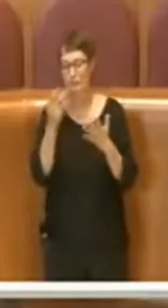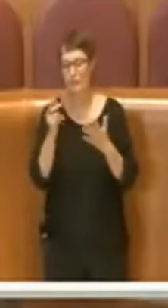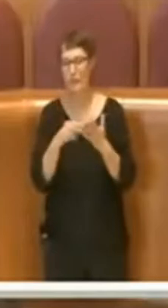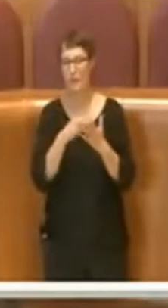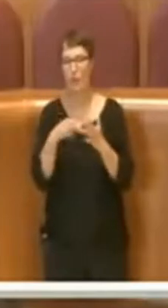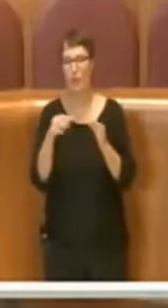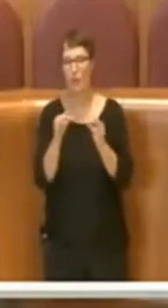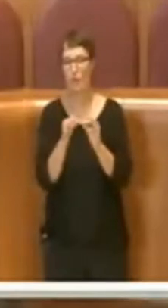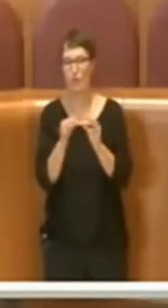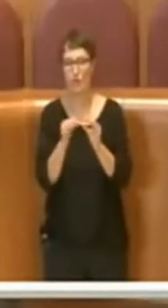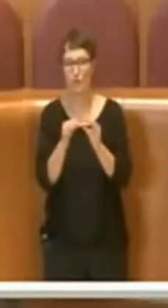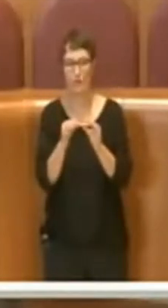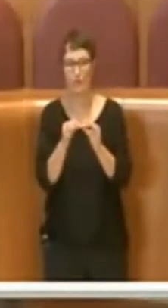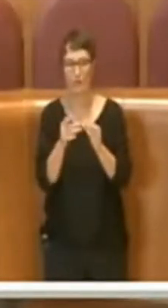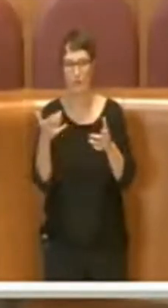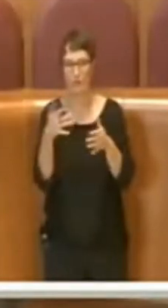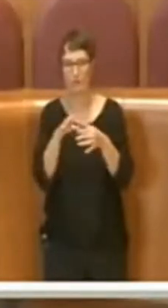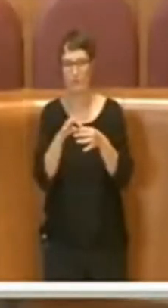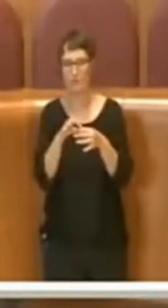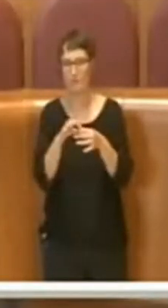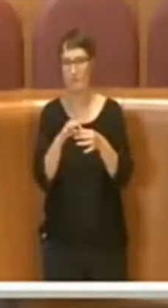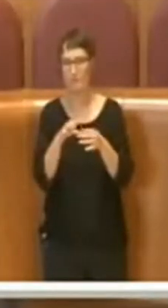favorevole a questo provvedimento.